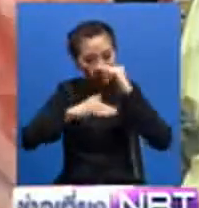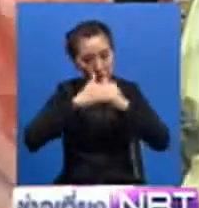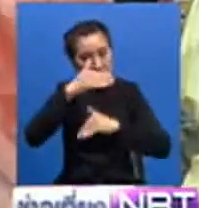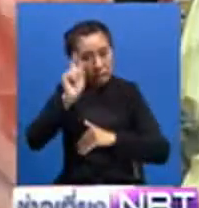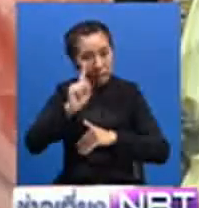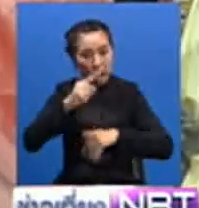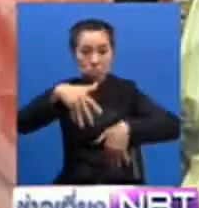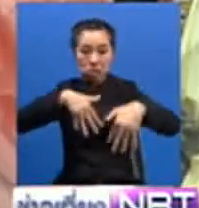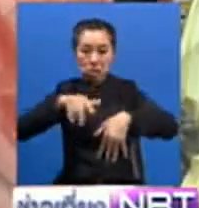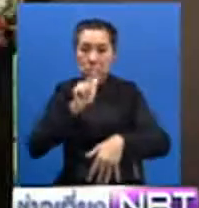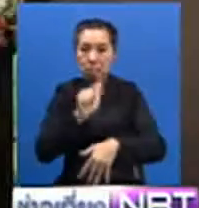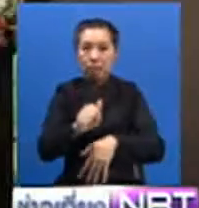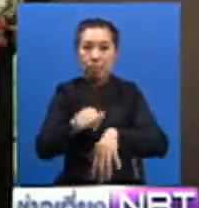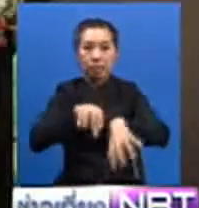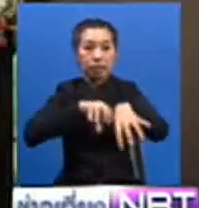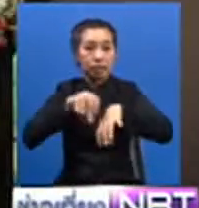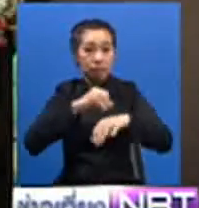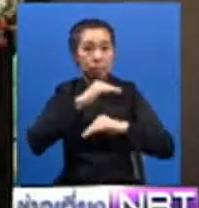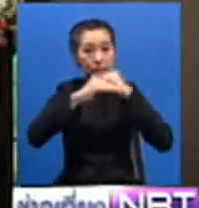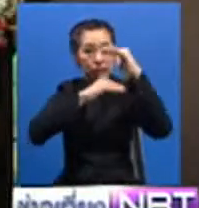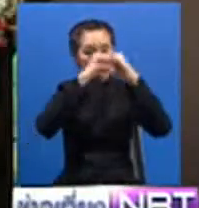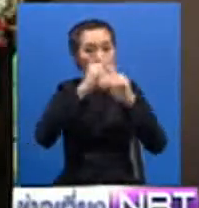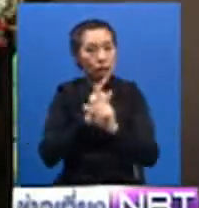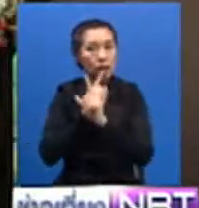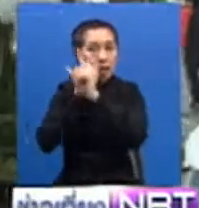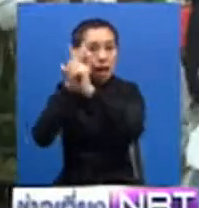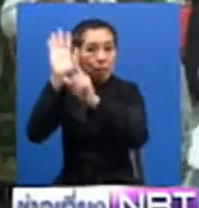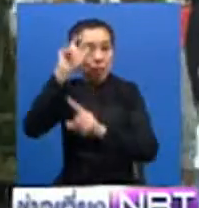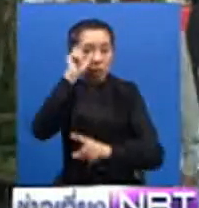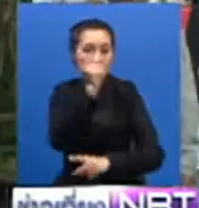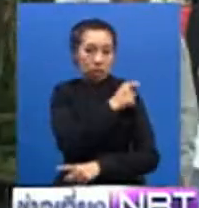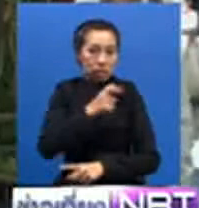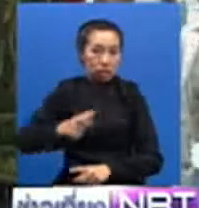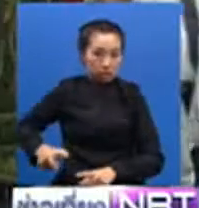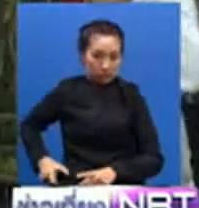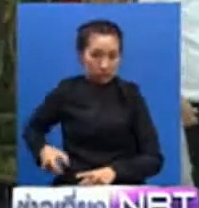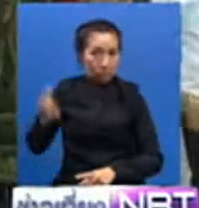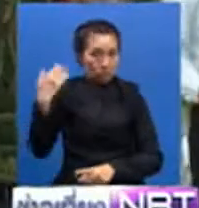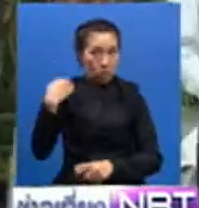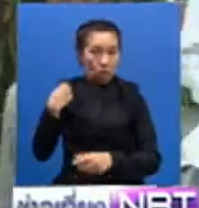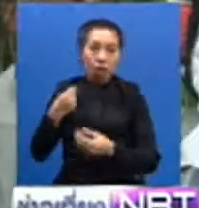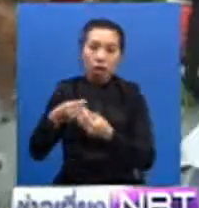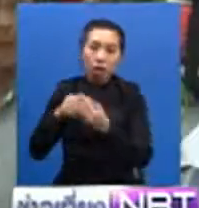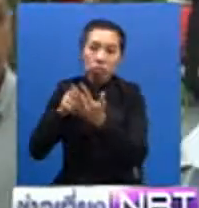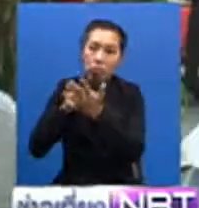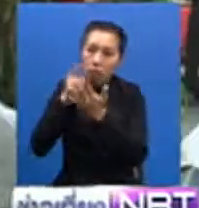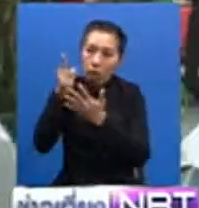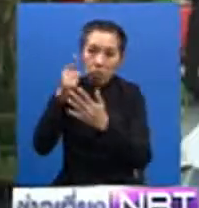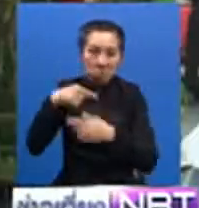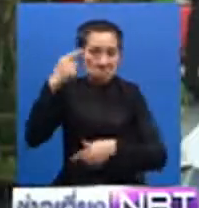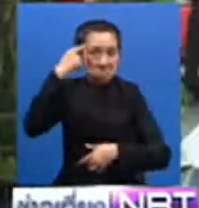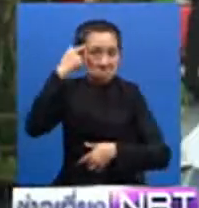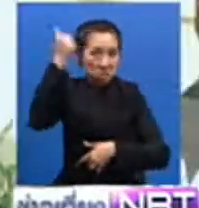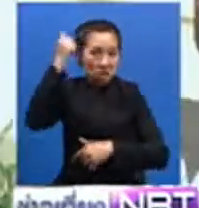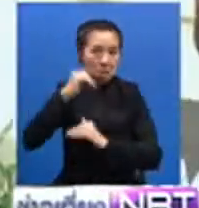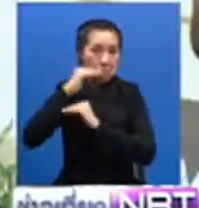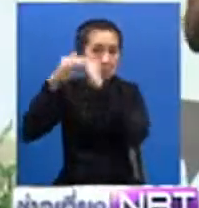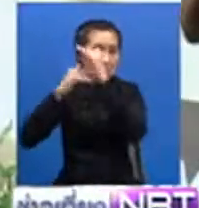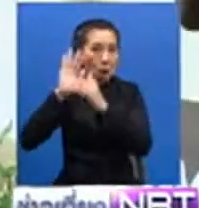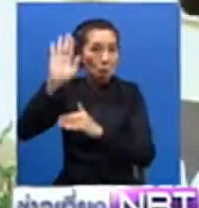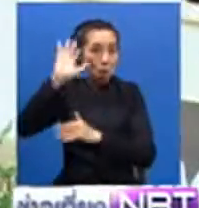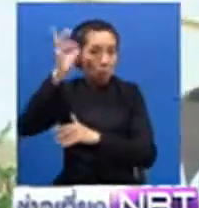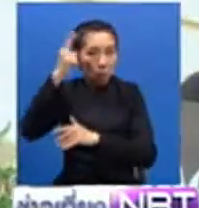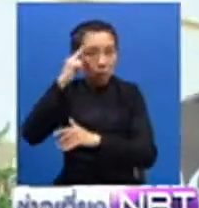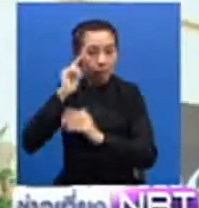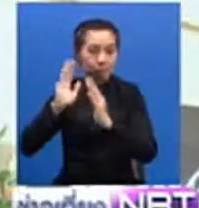นเป็นศูนย์กลางการพัฒนาตามแนวคิดขององค์พระบาทสมเด็จพระเจ้าอยู่หัวที่ทรงเป็นนักพัฒนาของโลกโด